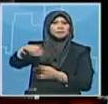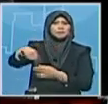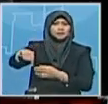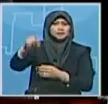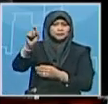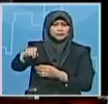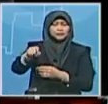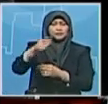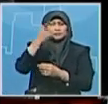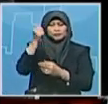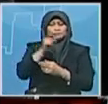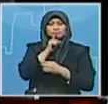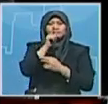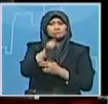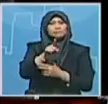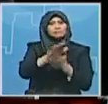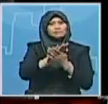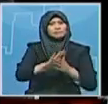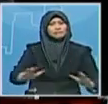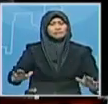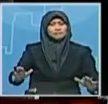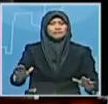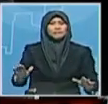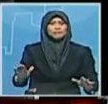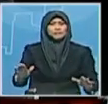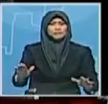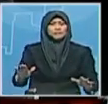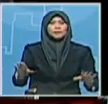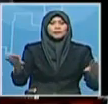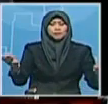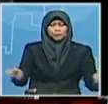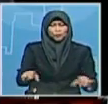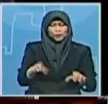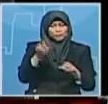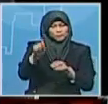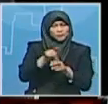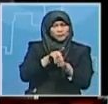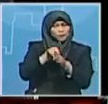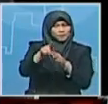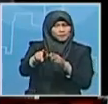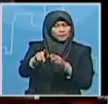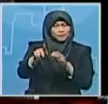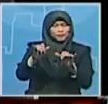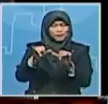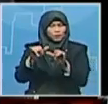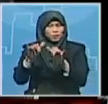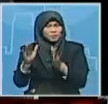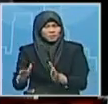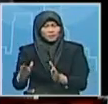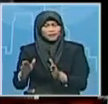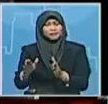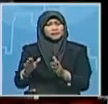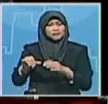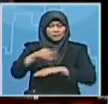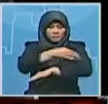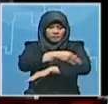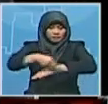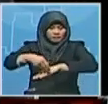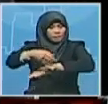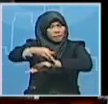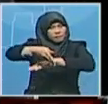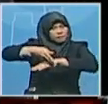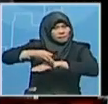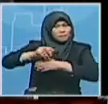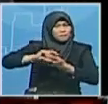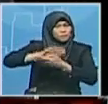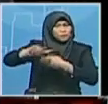untuk menjamin keselamatan. Dan pelaksananya mesti profesional. Daripada engineers, arkitek, semuanya, termasuklah